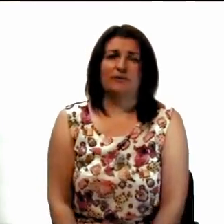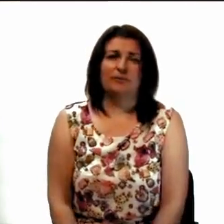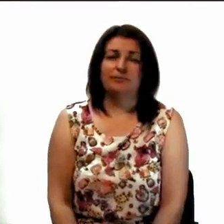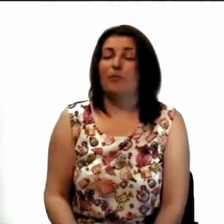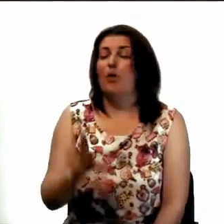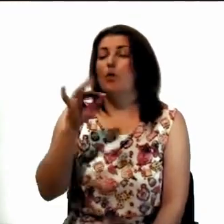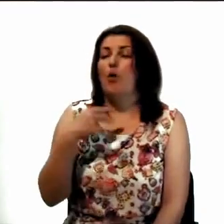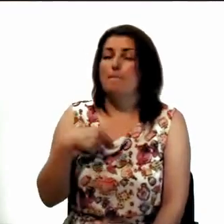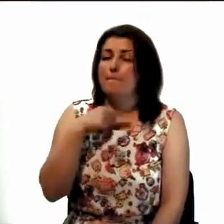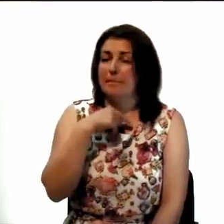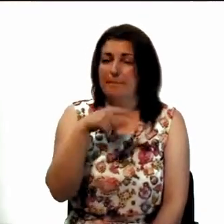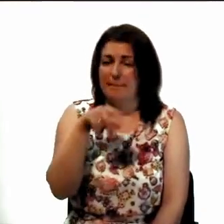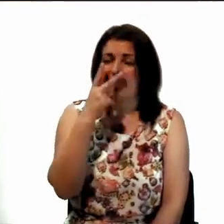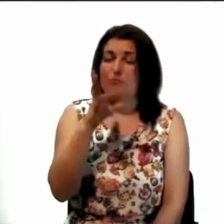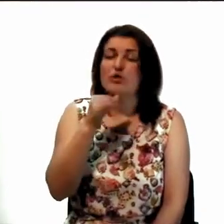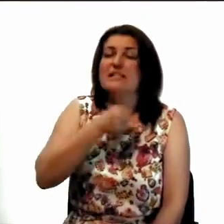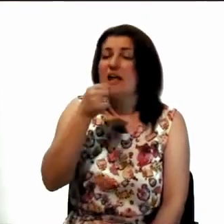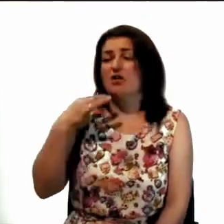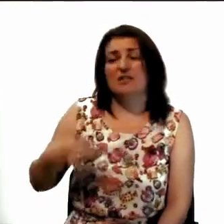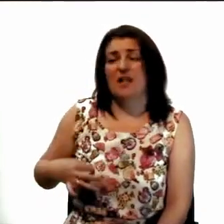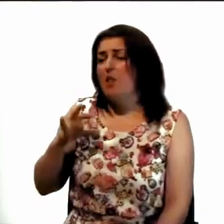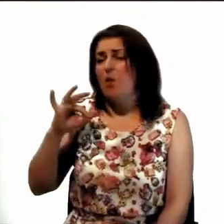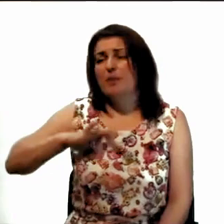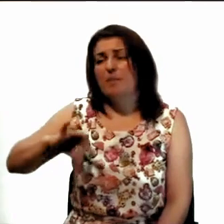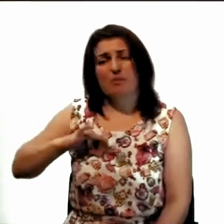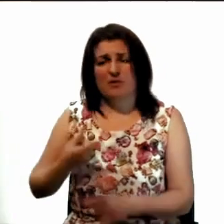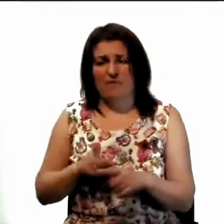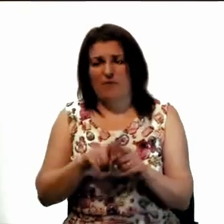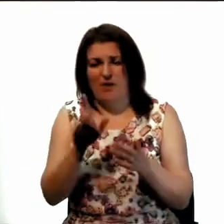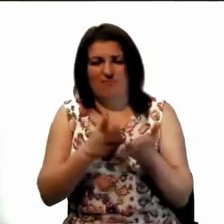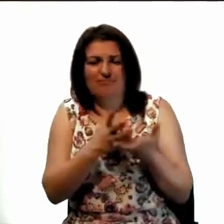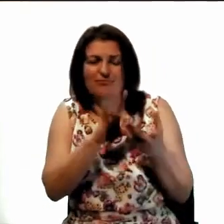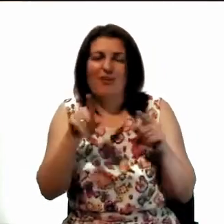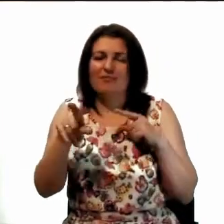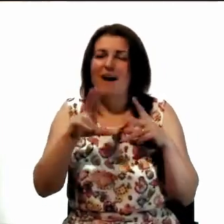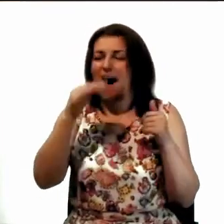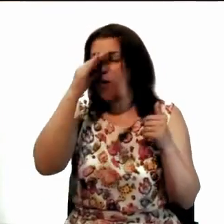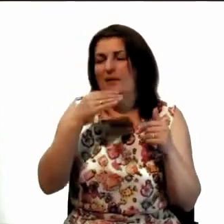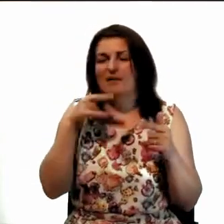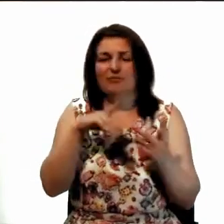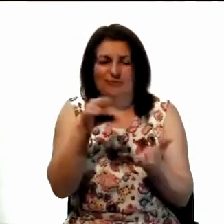Но мы видим, что старший сын, он не пользовался вот этими привилегиями, которые у него были как отец.